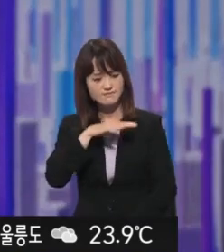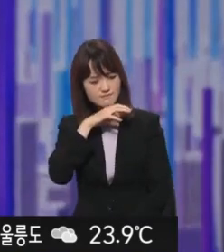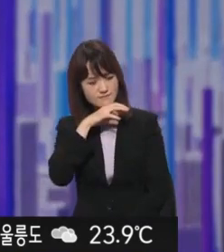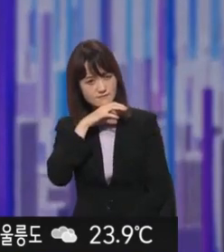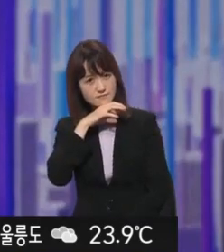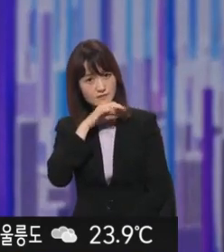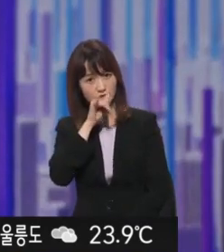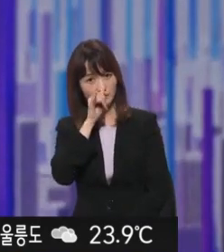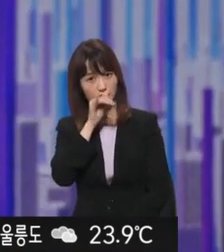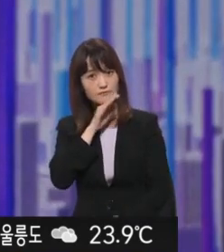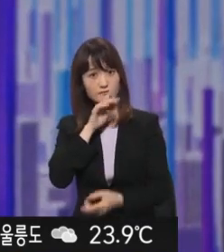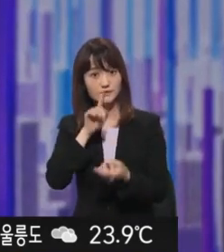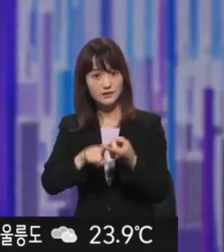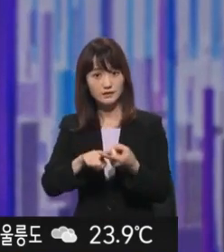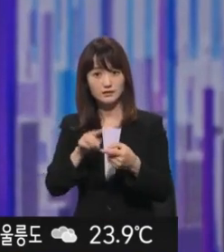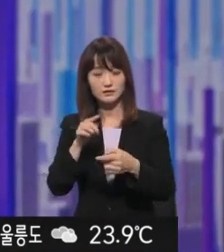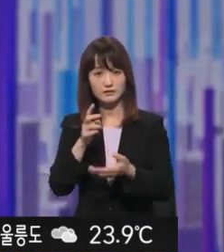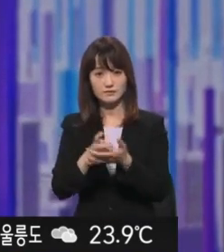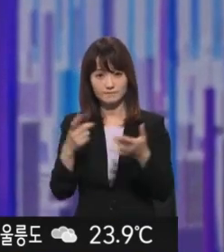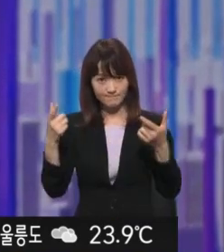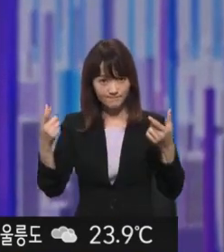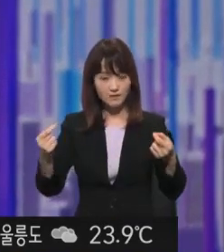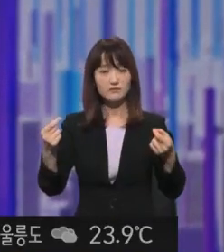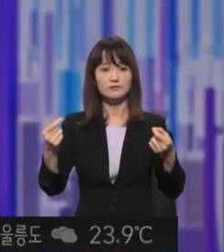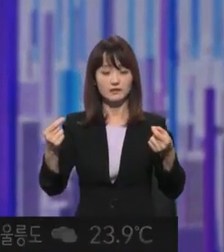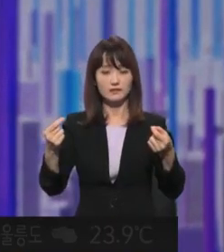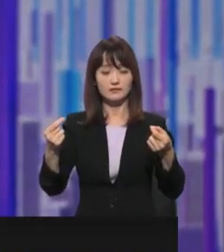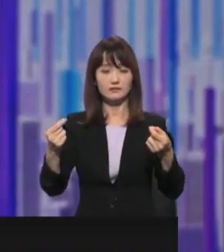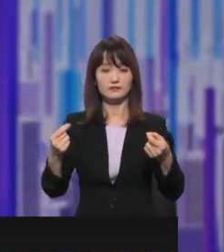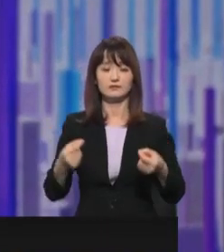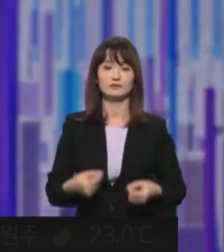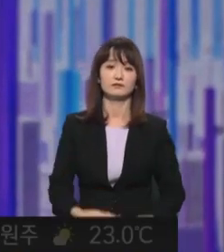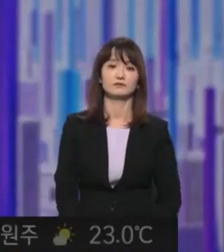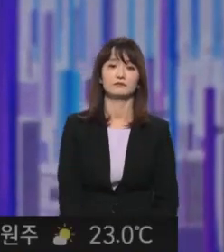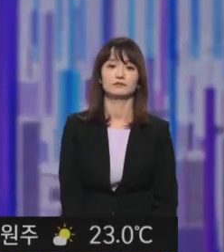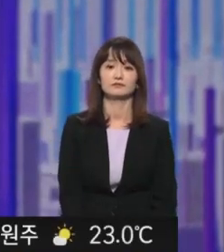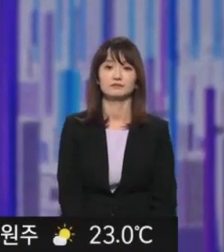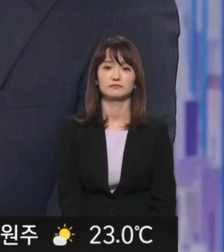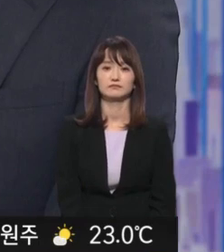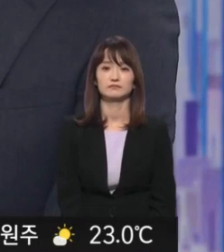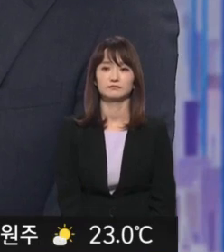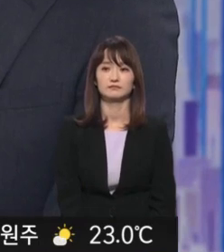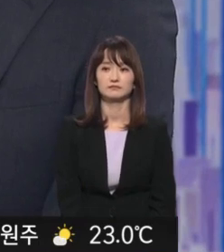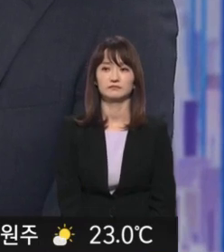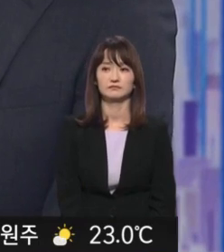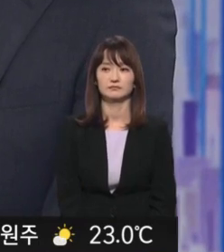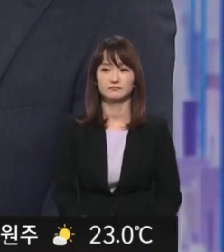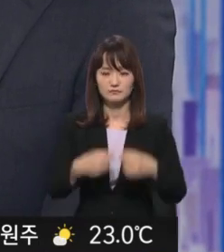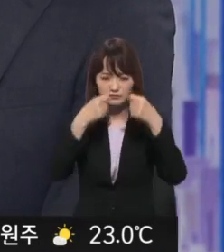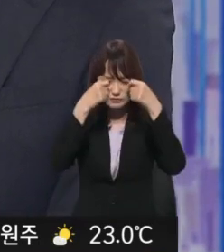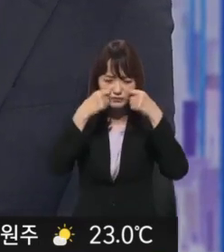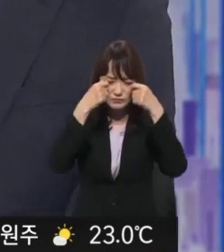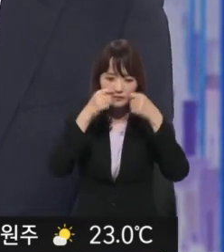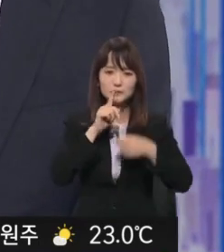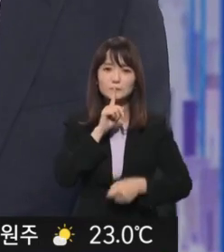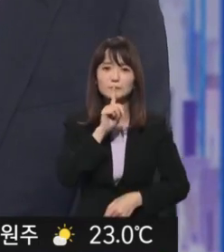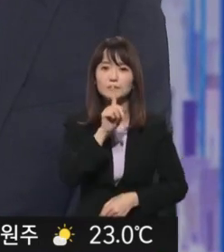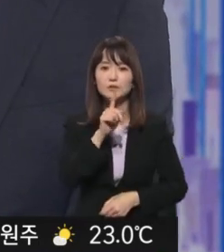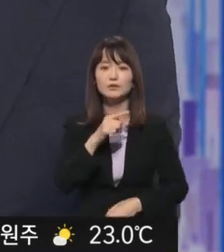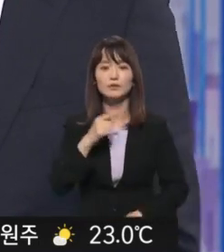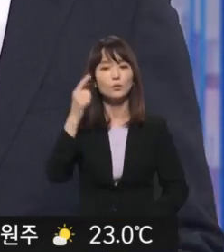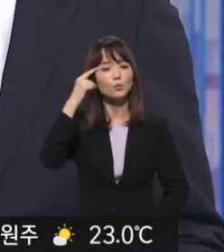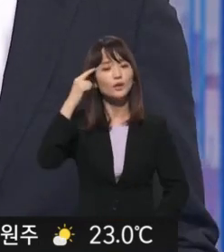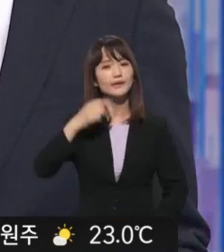이건 당연한 정당방위 다 뭐 이런 입장을 내고 있는 거죠 어쨌든 지금도 5 우는 거 가지고 얘기 나오는 게 왜